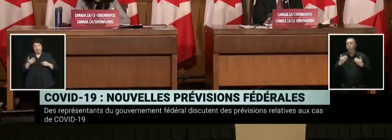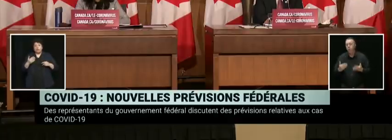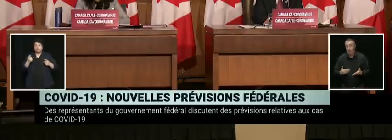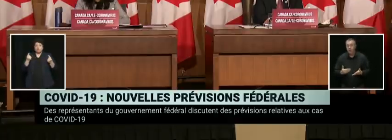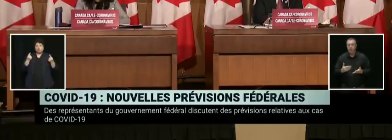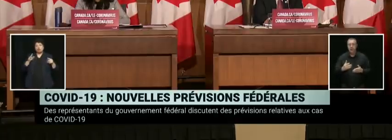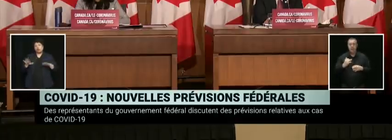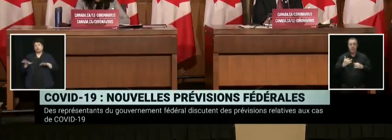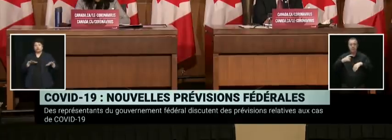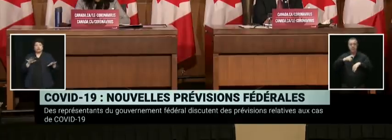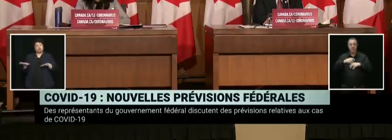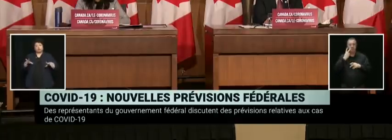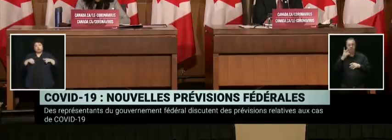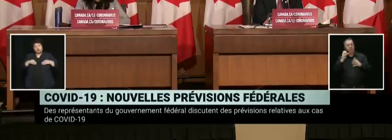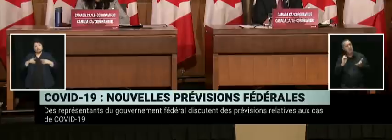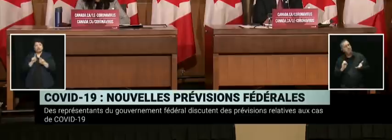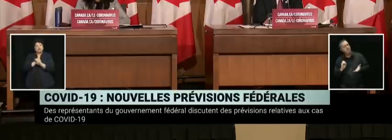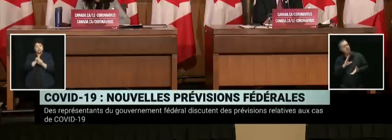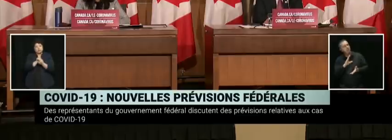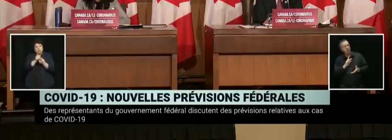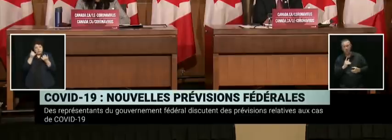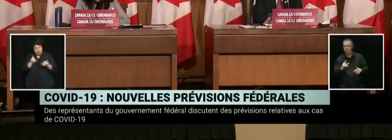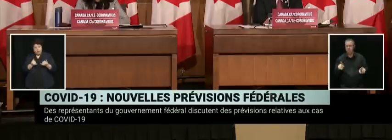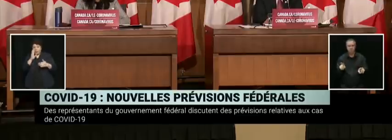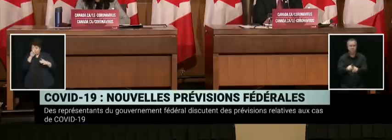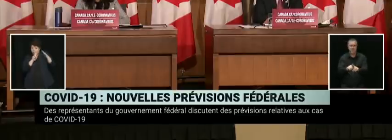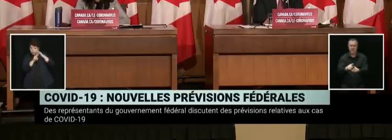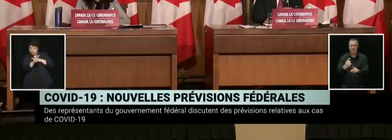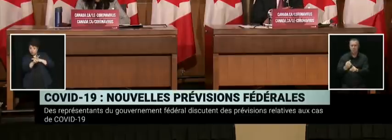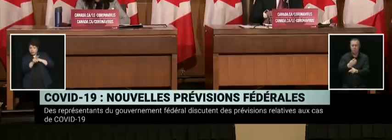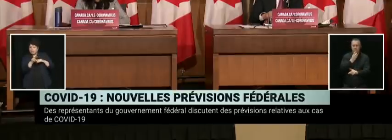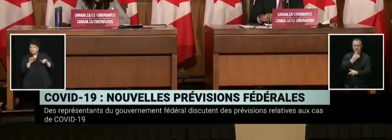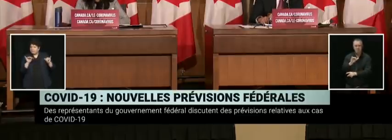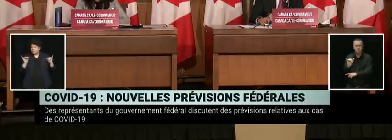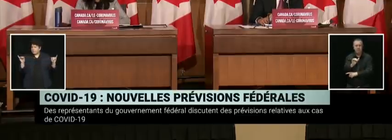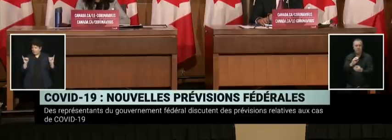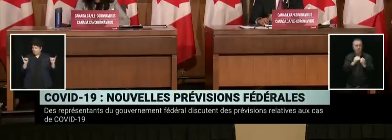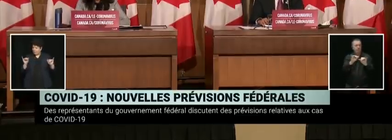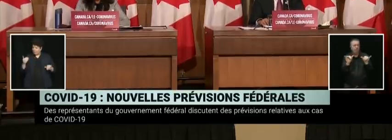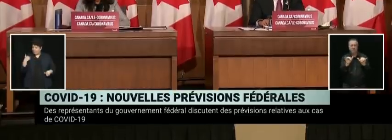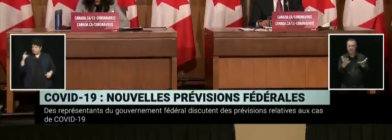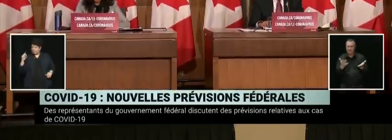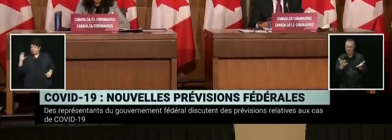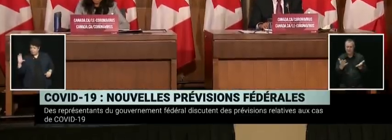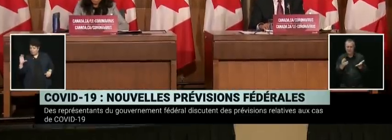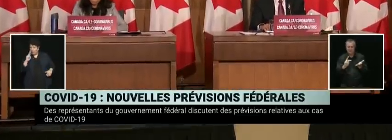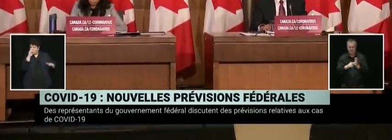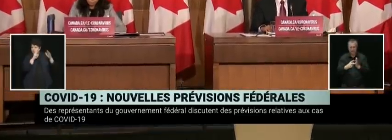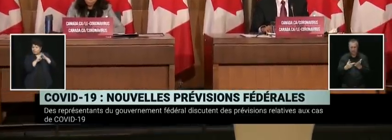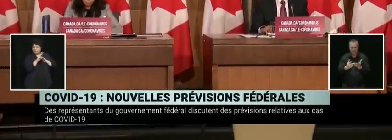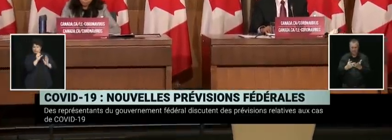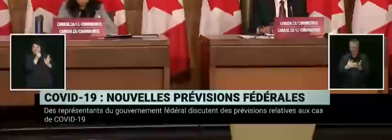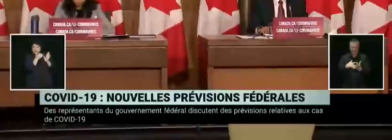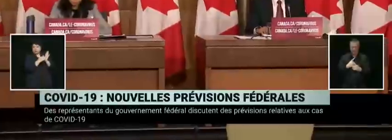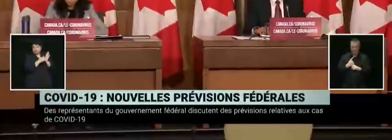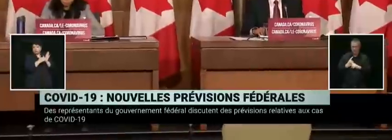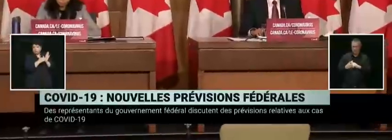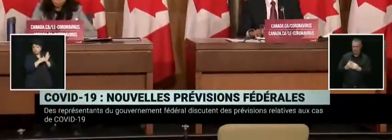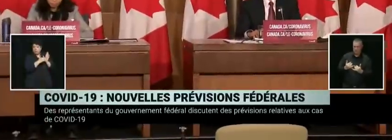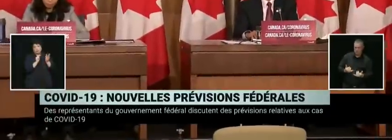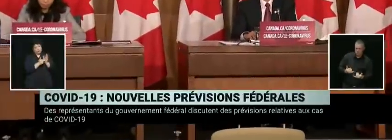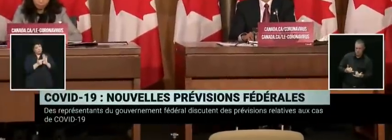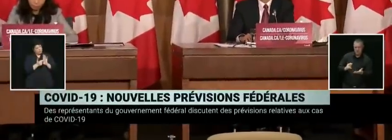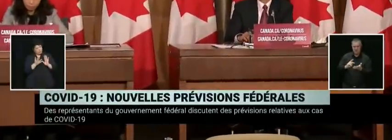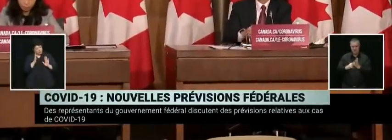sont les mêmes qu'au mois de décembre. Alors, je me demandais, finalement, est-ce que c'est une nouvelle positive aujourd'hui? Les gens, est-ce qu'ils ont effectivement réduit